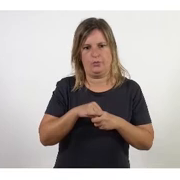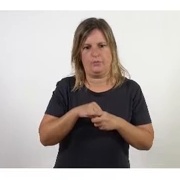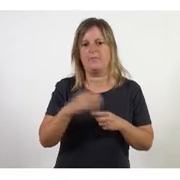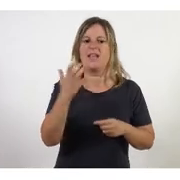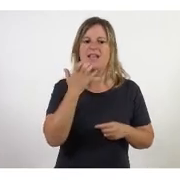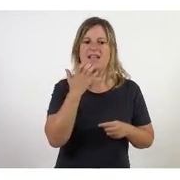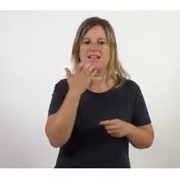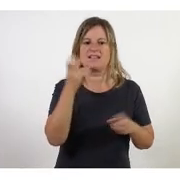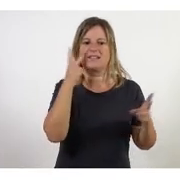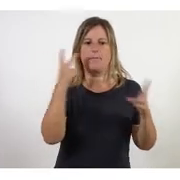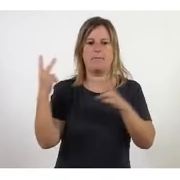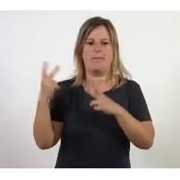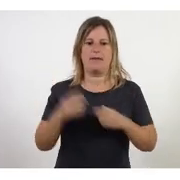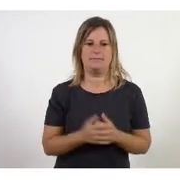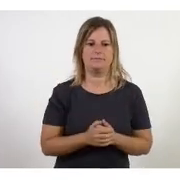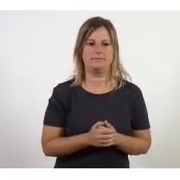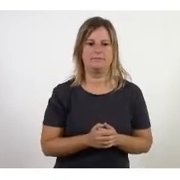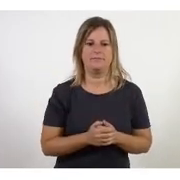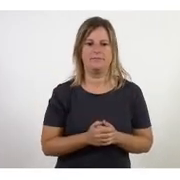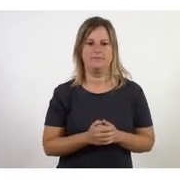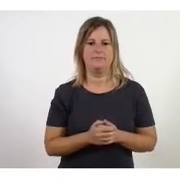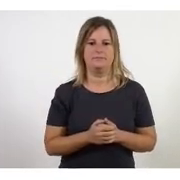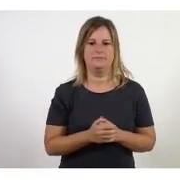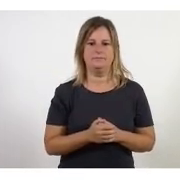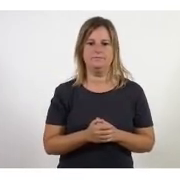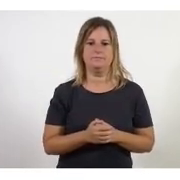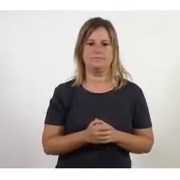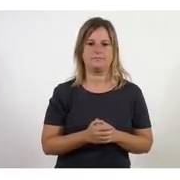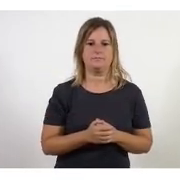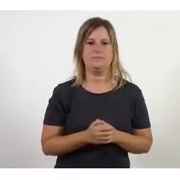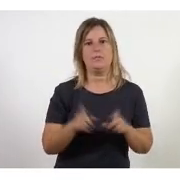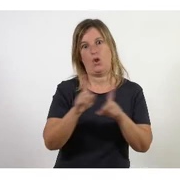un exemple, mentre us vaig explicant, tenim un exemple, aquest és, us deia, d'aquells top,